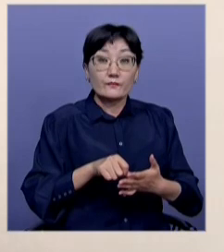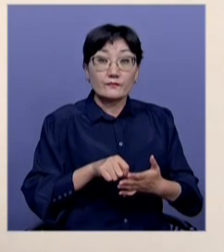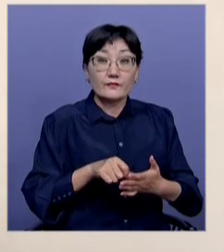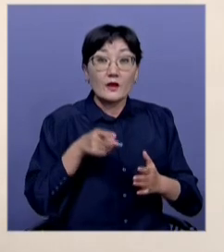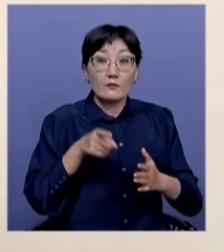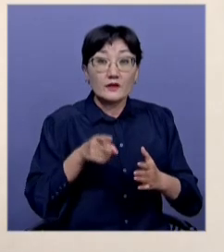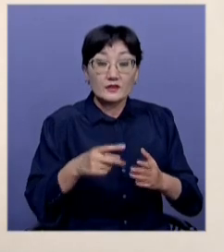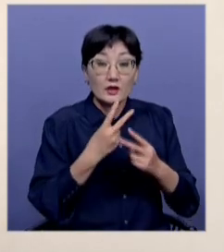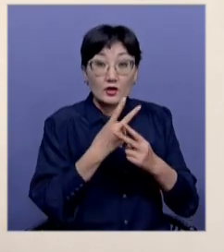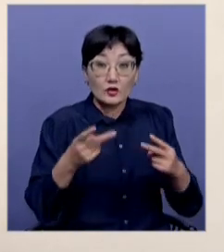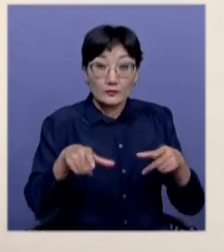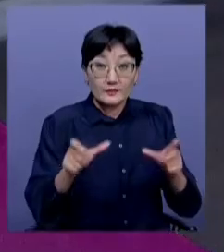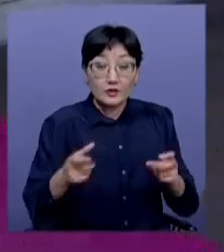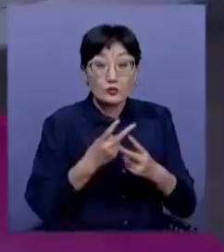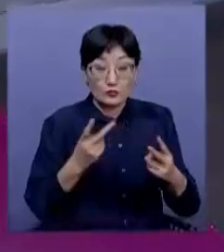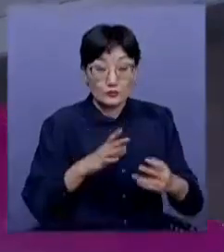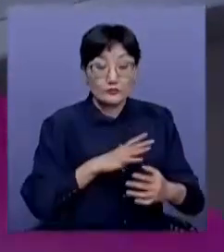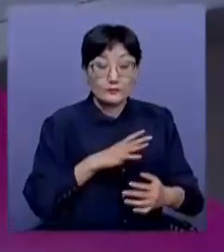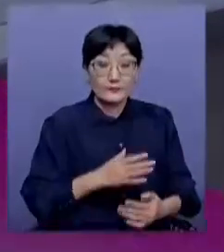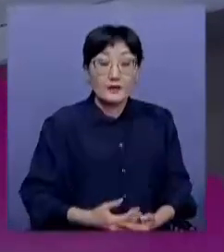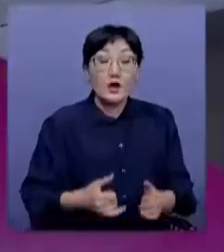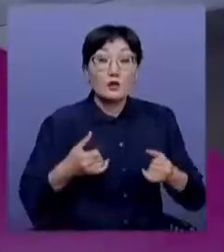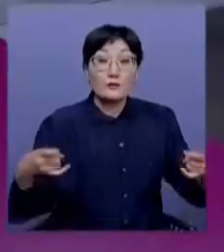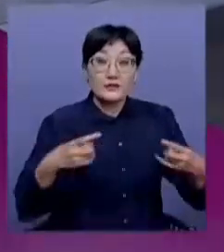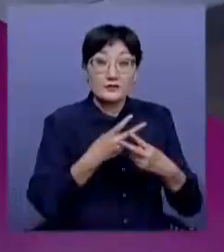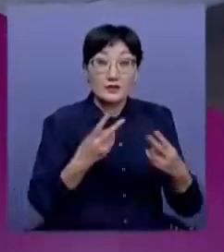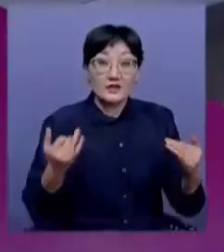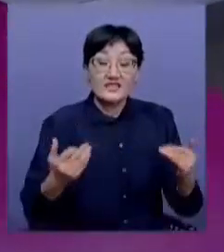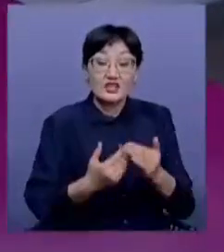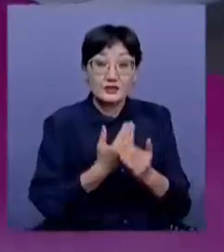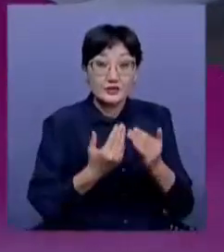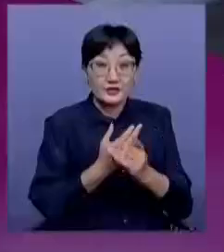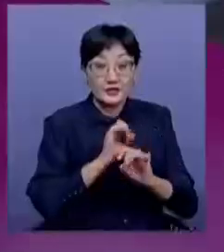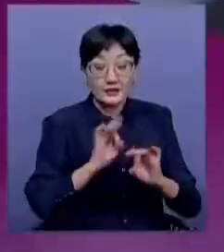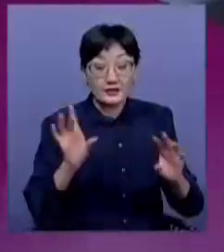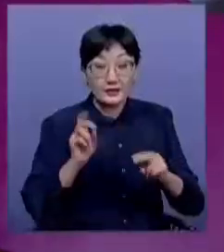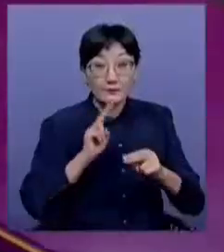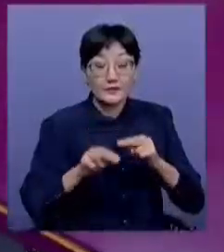мыңдаған көрермендер көріпті. Құрметті